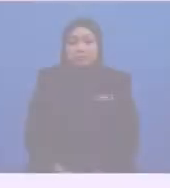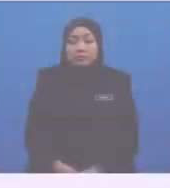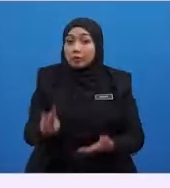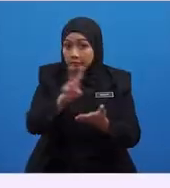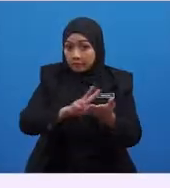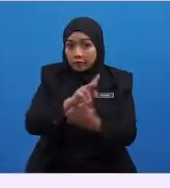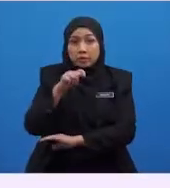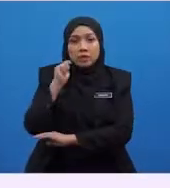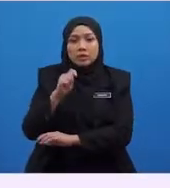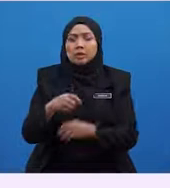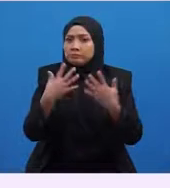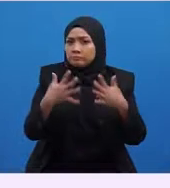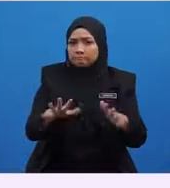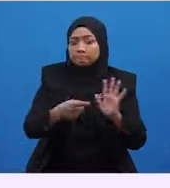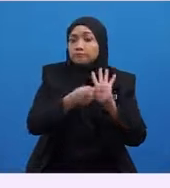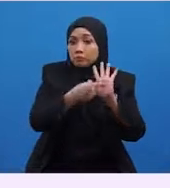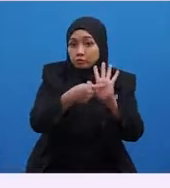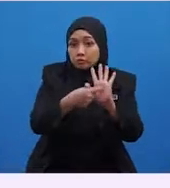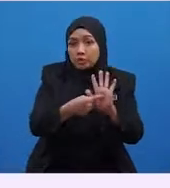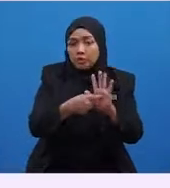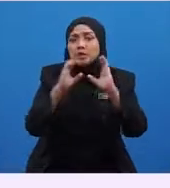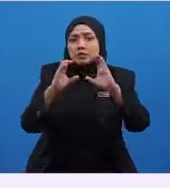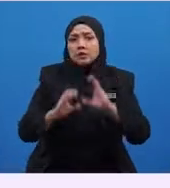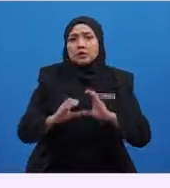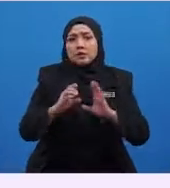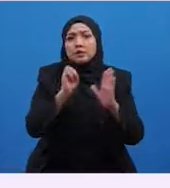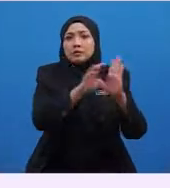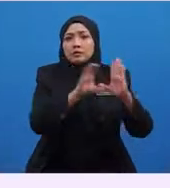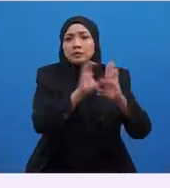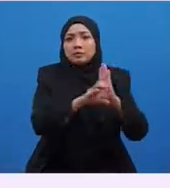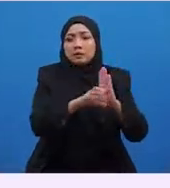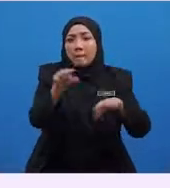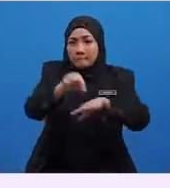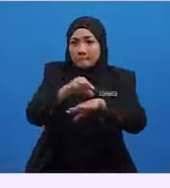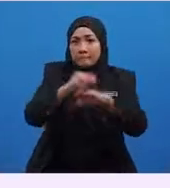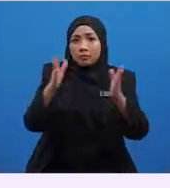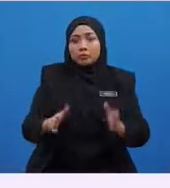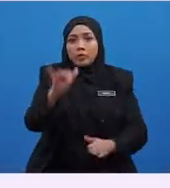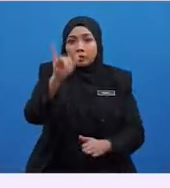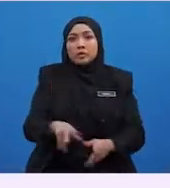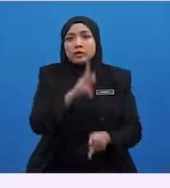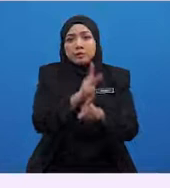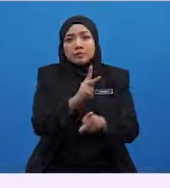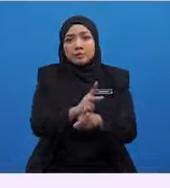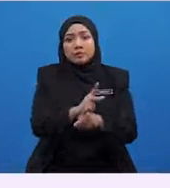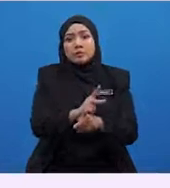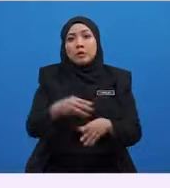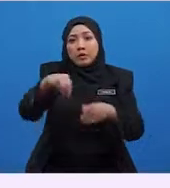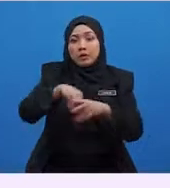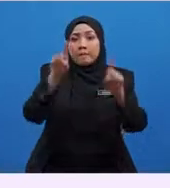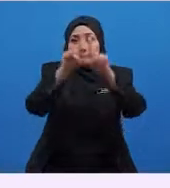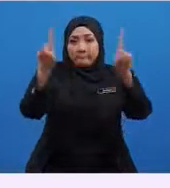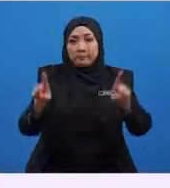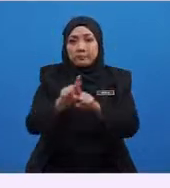Video tadi telah menunjukkan cara data pengguna yang disimpan dalam pangkalan data pelayan Google